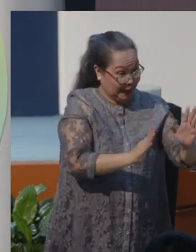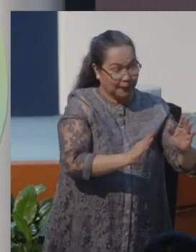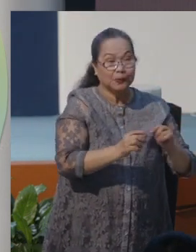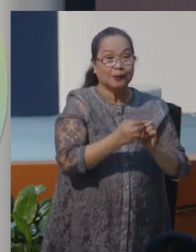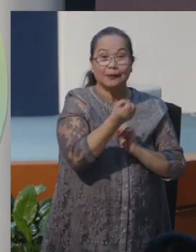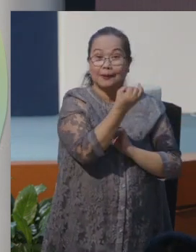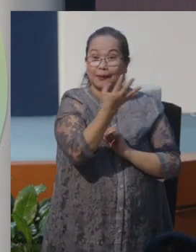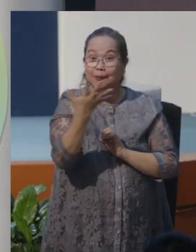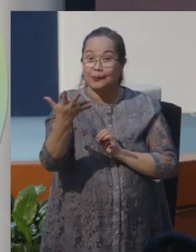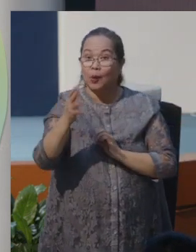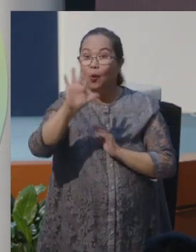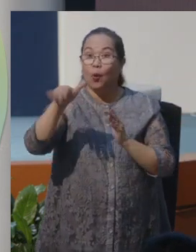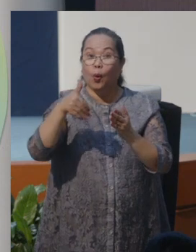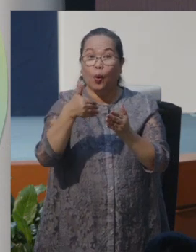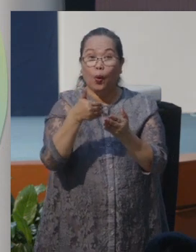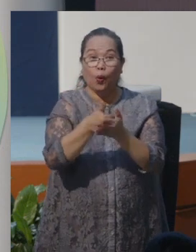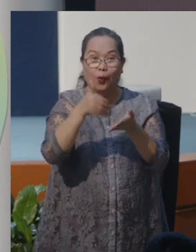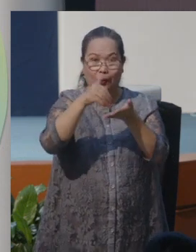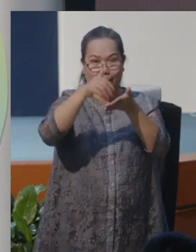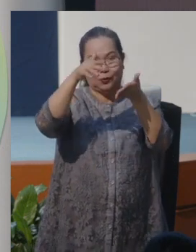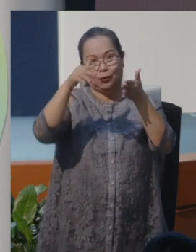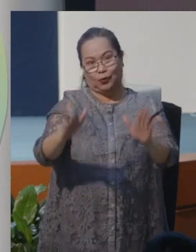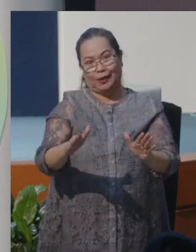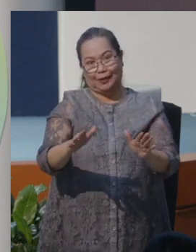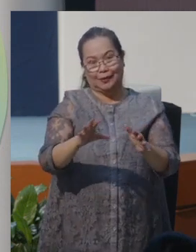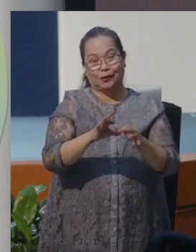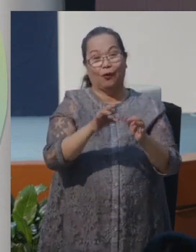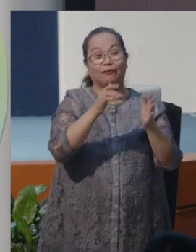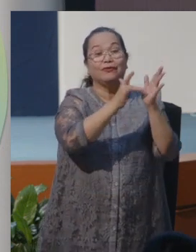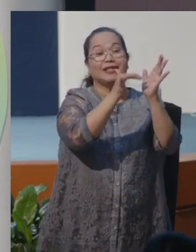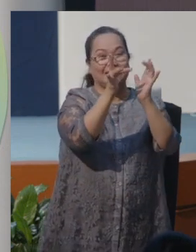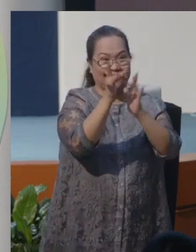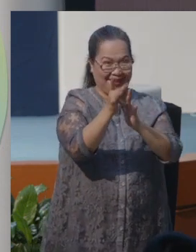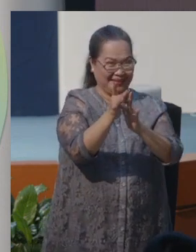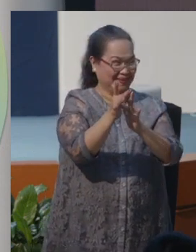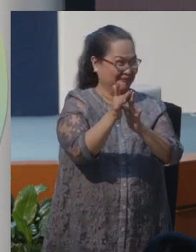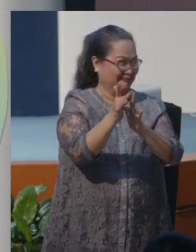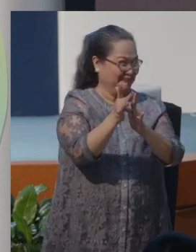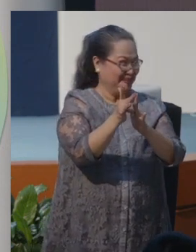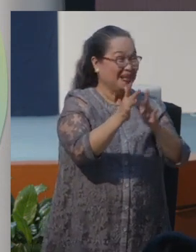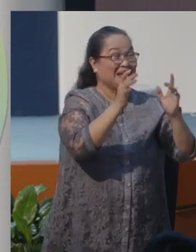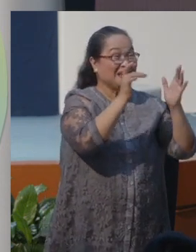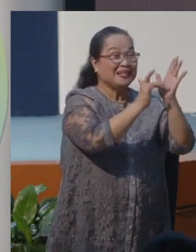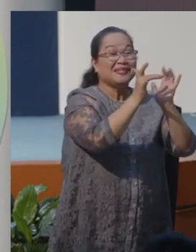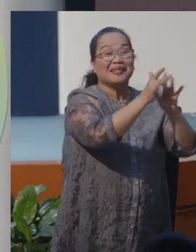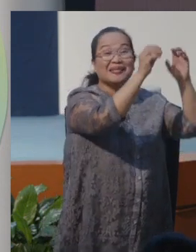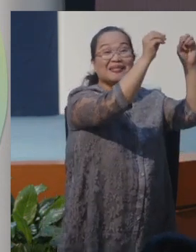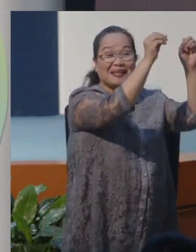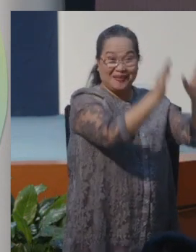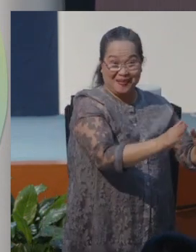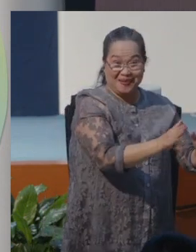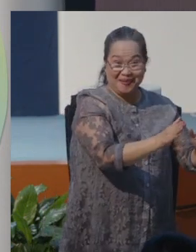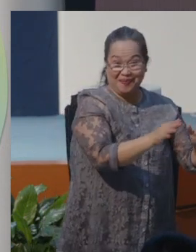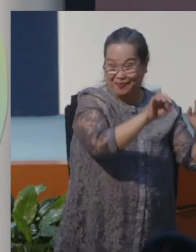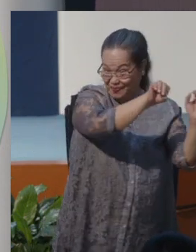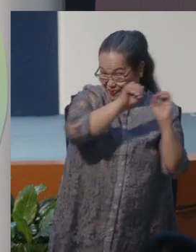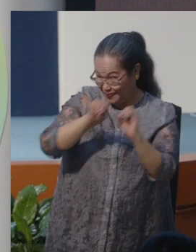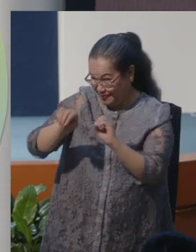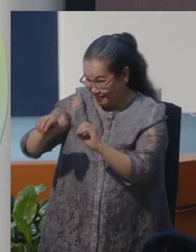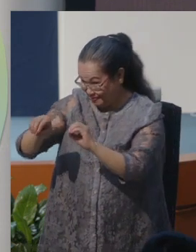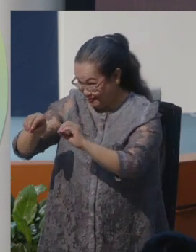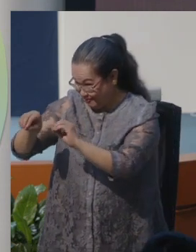ay ang lahat ng mga students niya. Yung po ang ibig sabihin ng word na disciple. Sumusunod sa